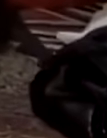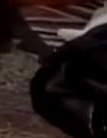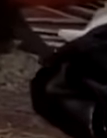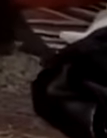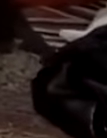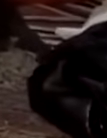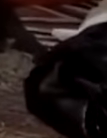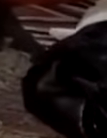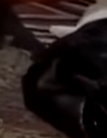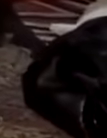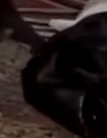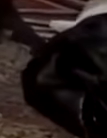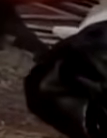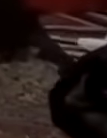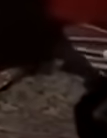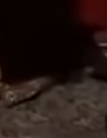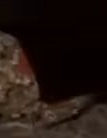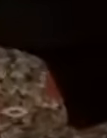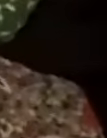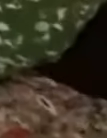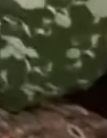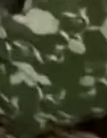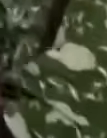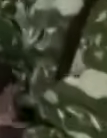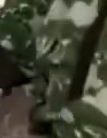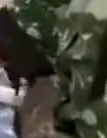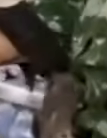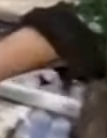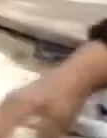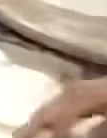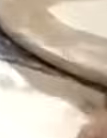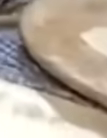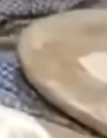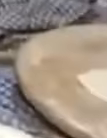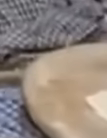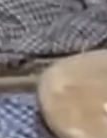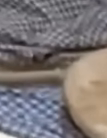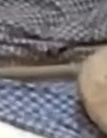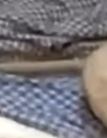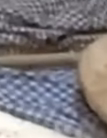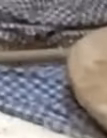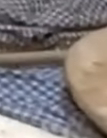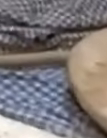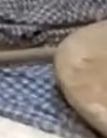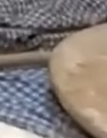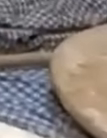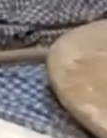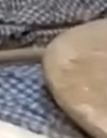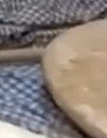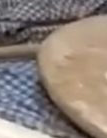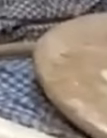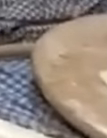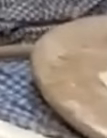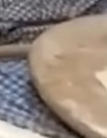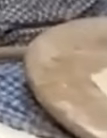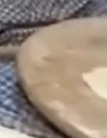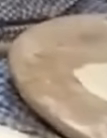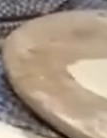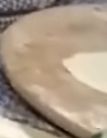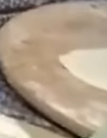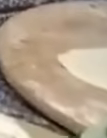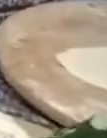aramızda dağlar var, ben seni nasıl görem, dur dur dur sene, dur bir